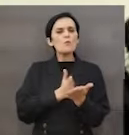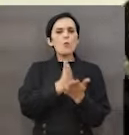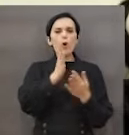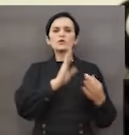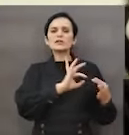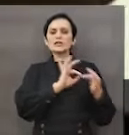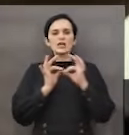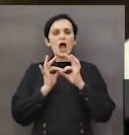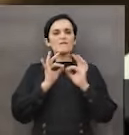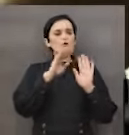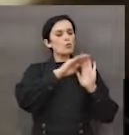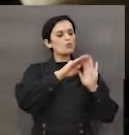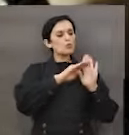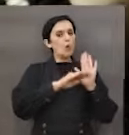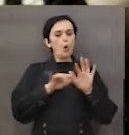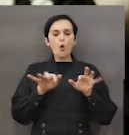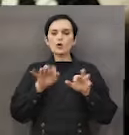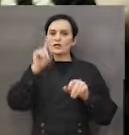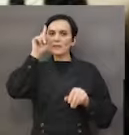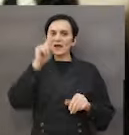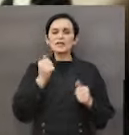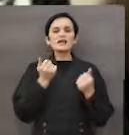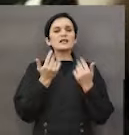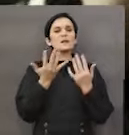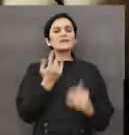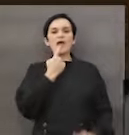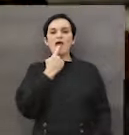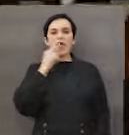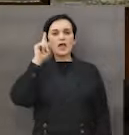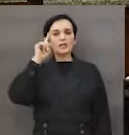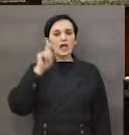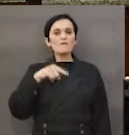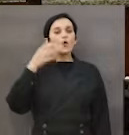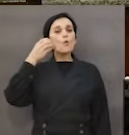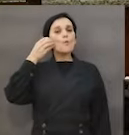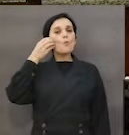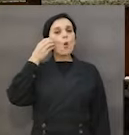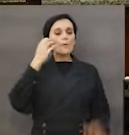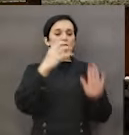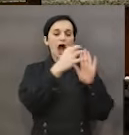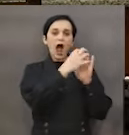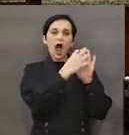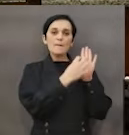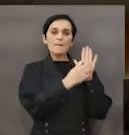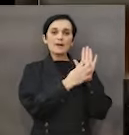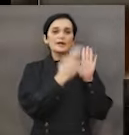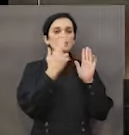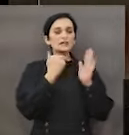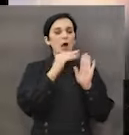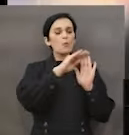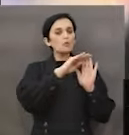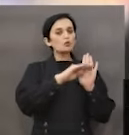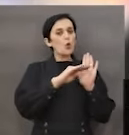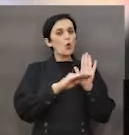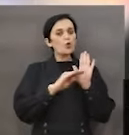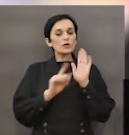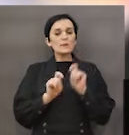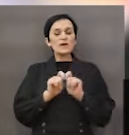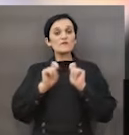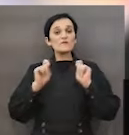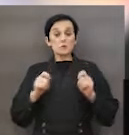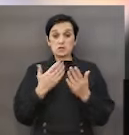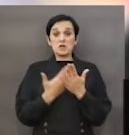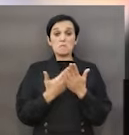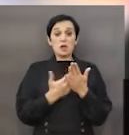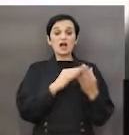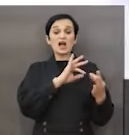გარკვეული პროგრამირებაში ვერკვევი. ვიცი რამდენიმე ენა, მობილურისთვის აპლიკაციებს და პროგრამებს ოქმნი.